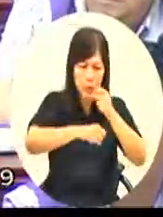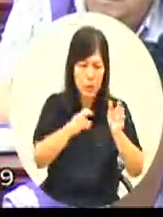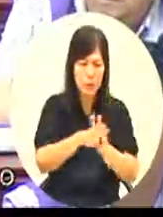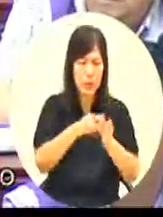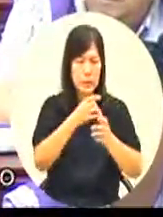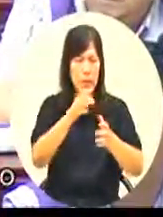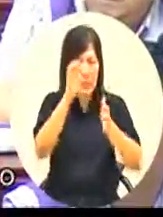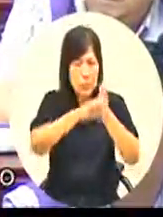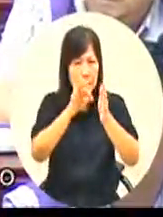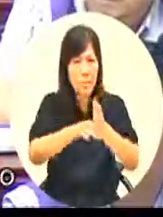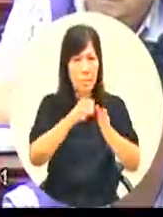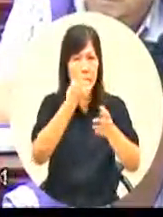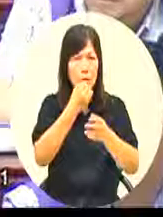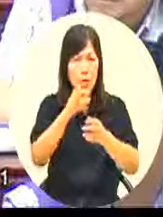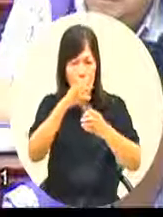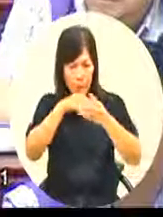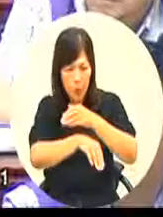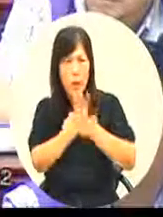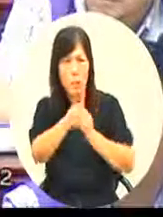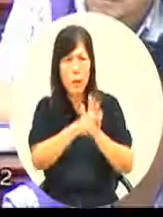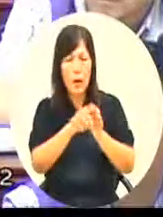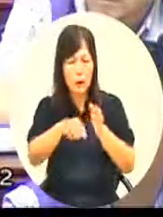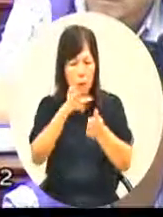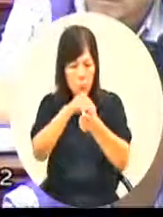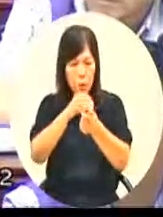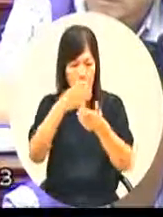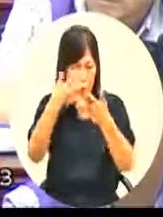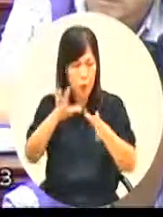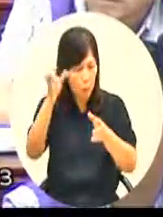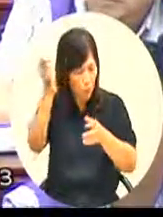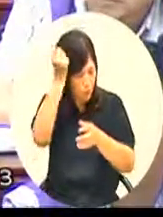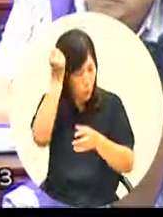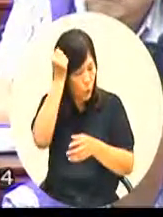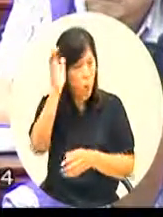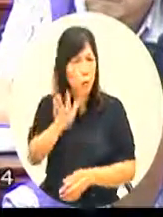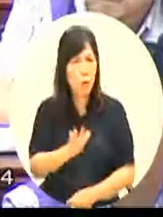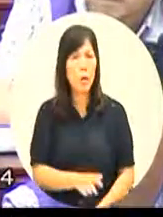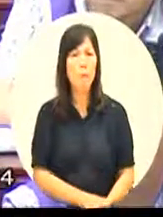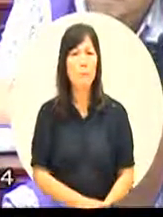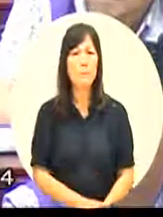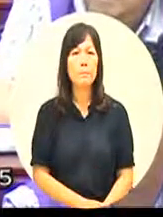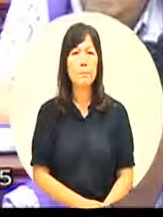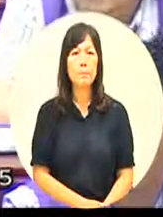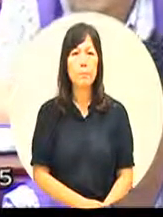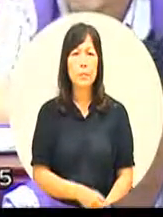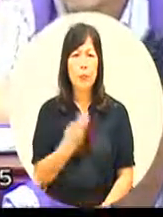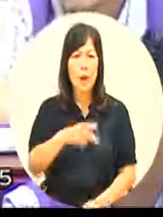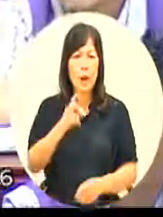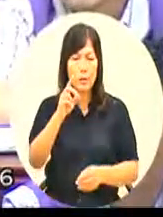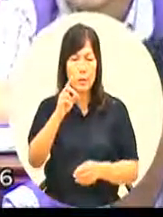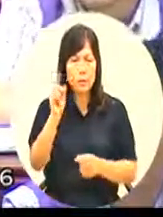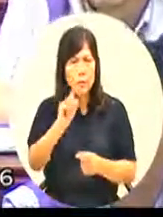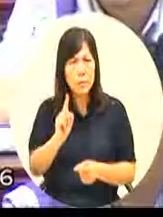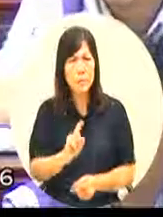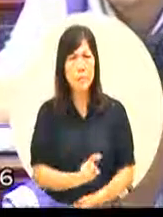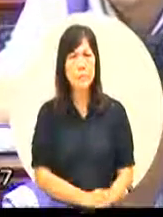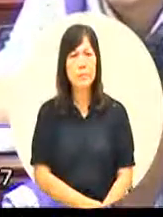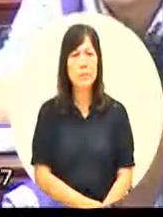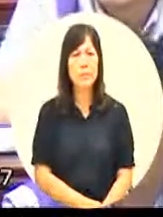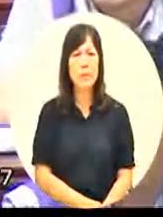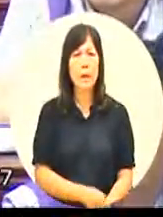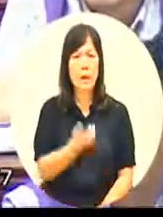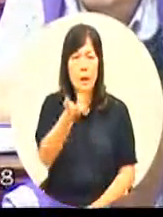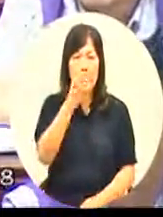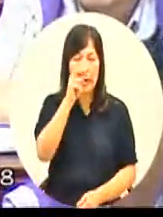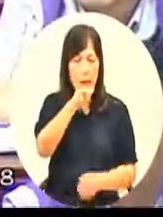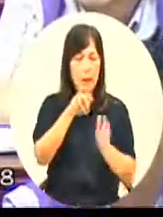来。这个其实我们在里面学到很多教训。然后刚才谈到这一个就是所谓的一个闸，就是那个。就是那个刚才看篮球